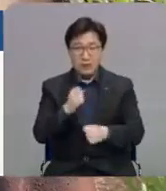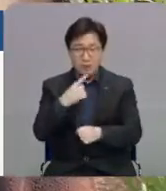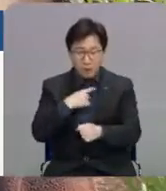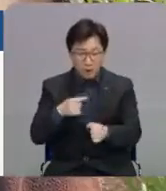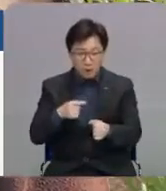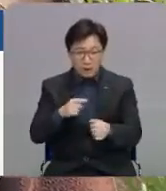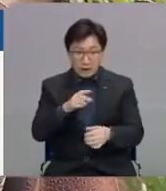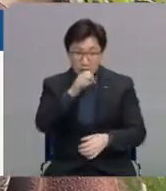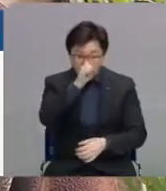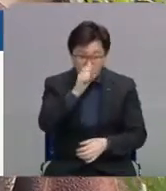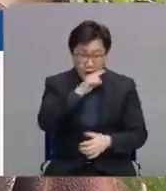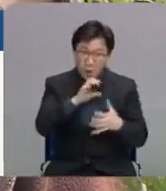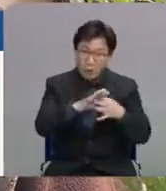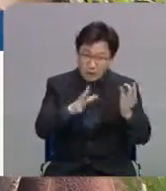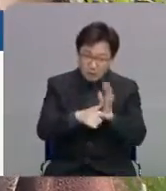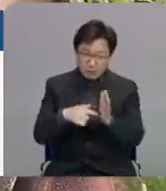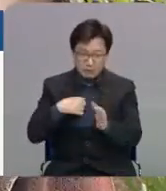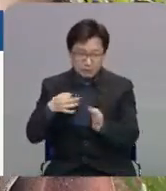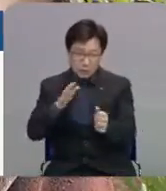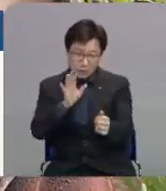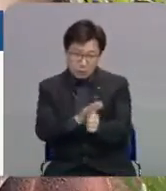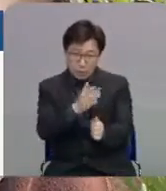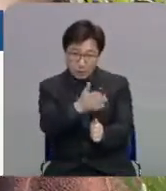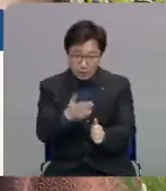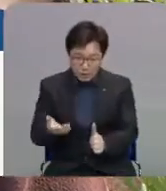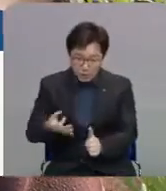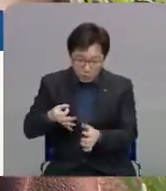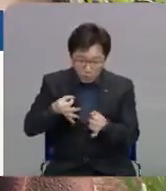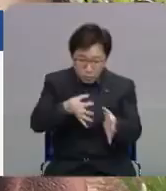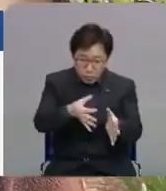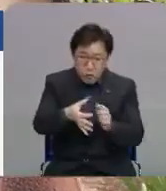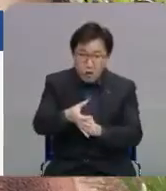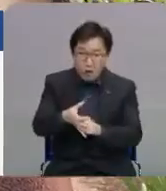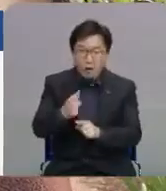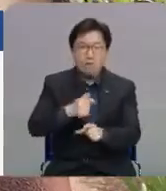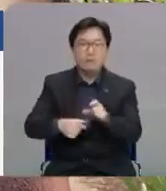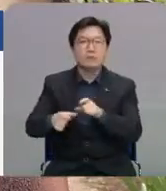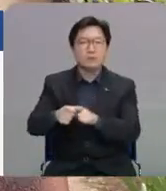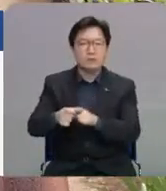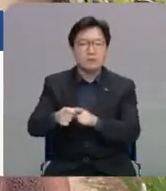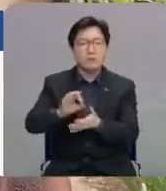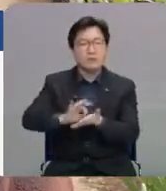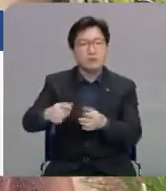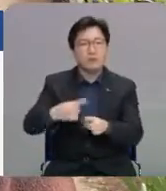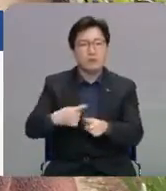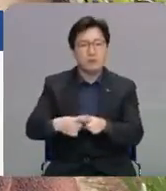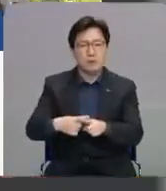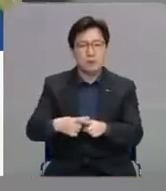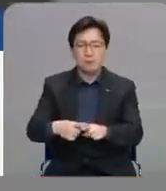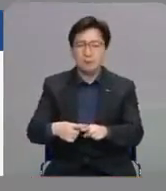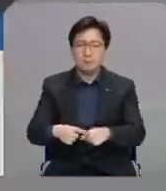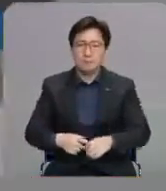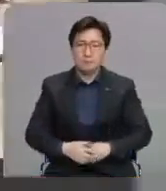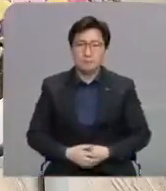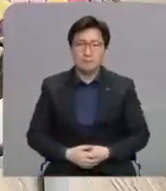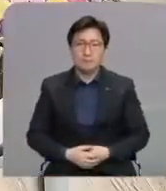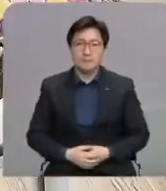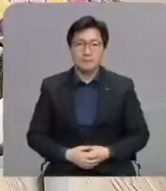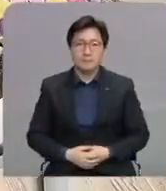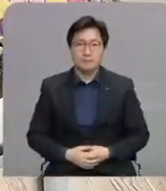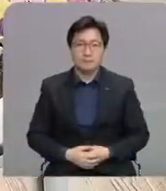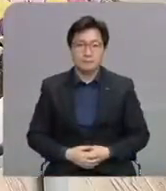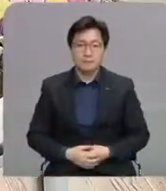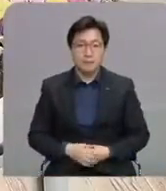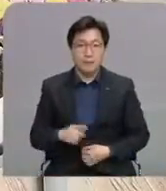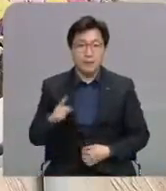들어가요 예를 들어 노래가 더 춥기 때문에 난방비는 에 작년보다 더 많이 들어갔죠 한